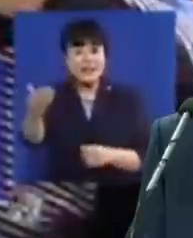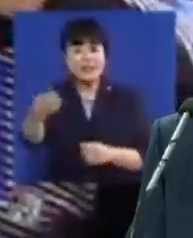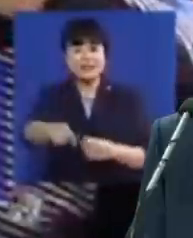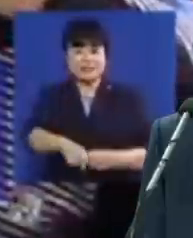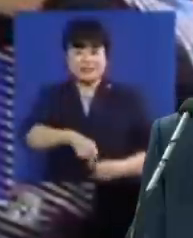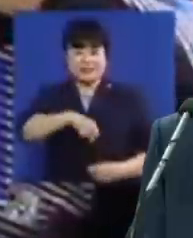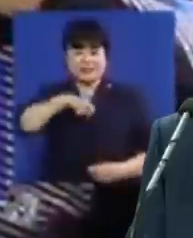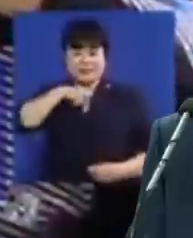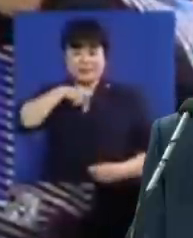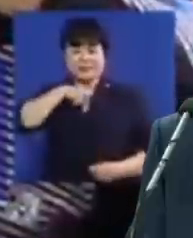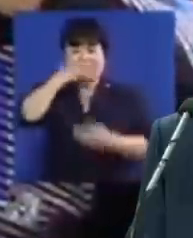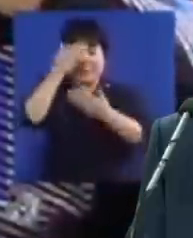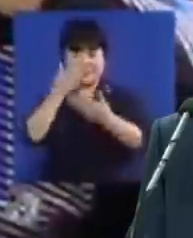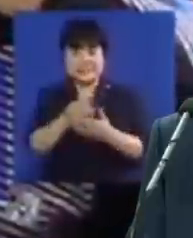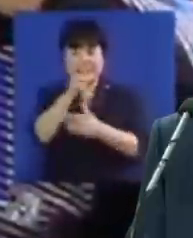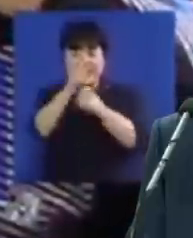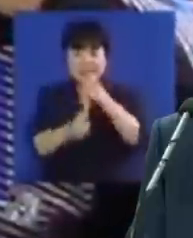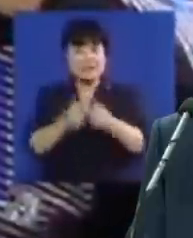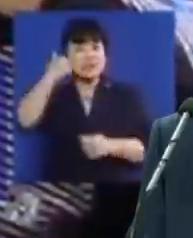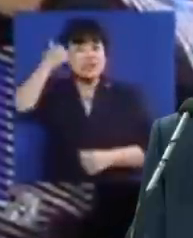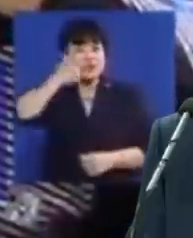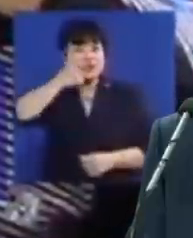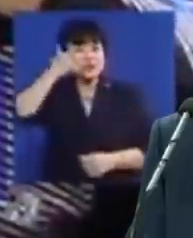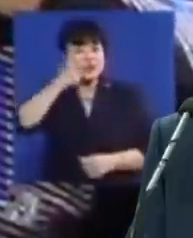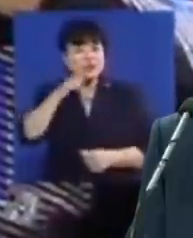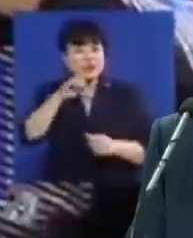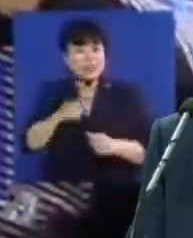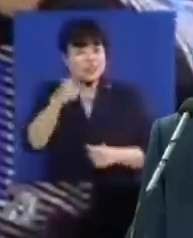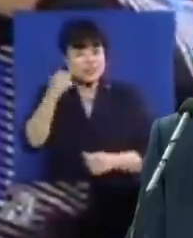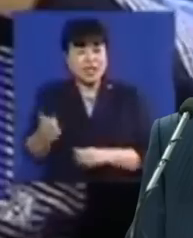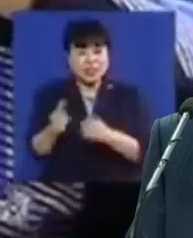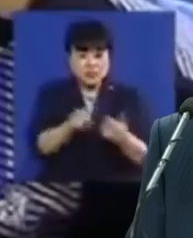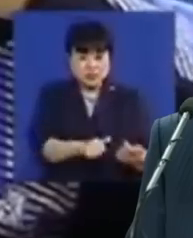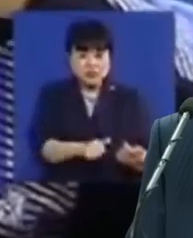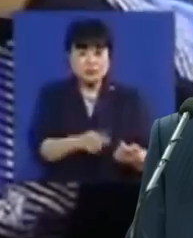고발하리요. 의롭다 하시는 하나님이시니 누가 정죄하시리요.